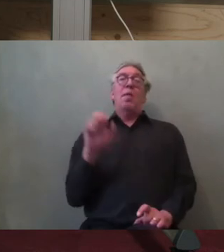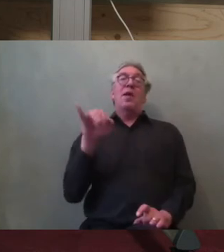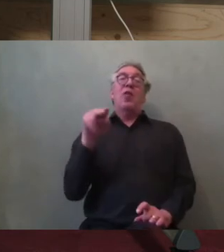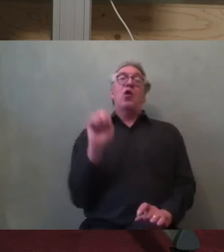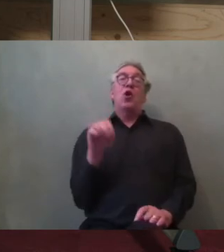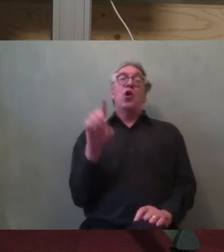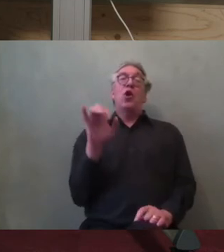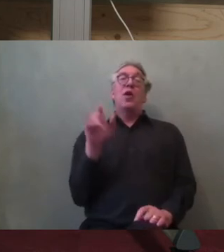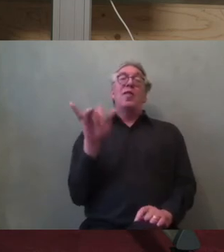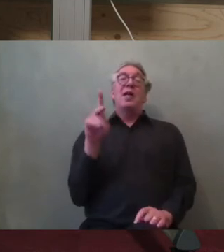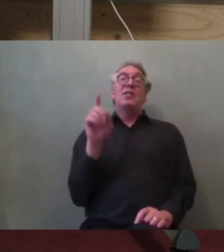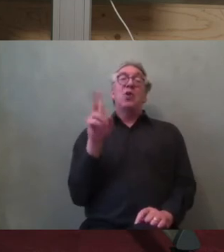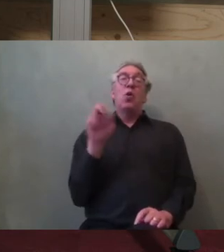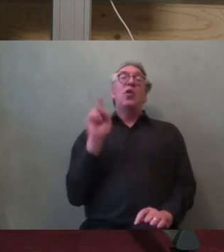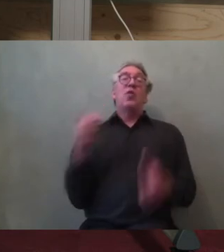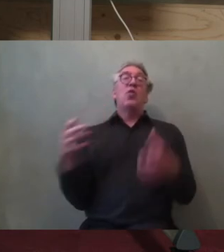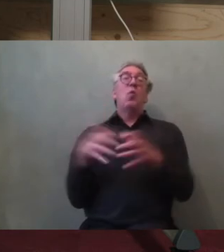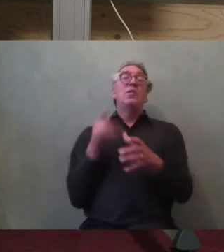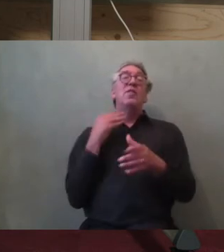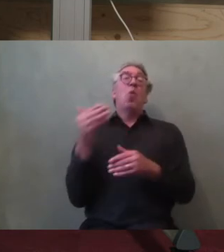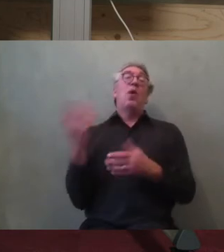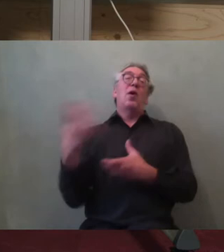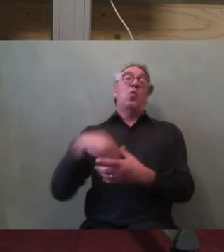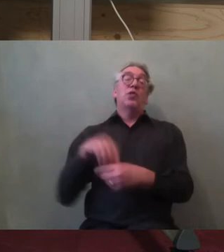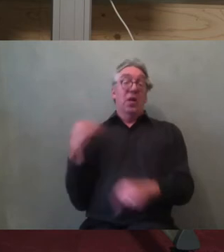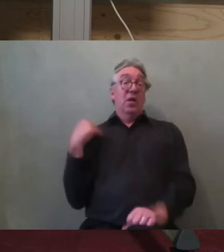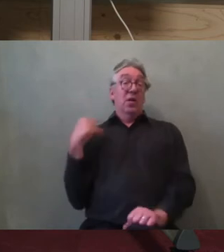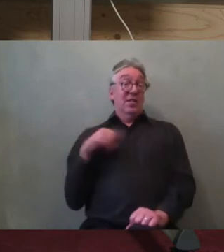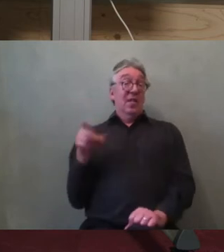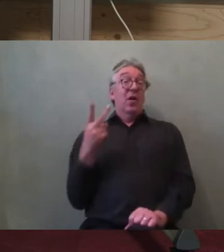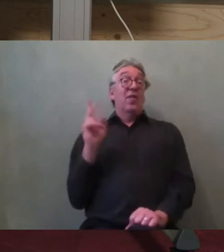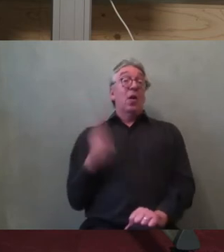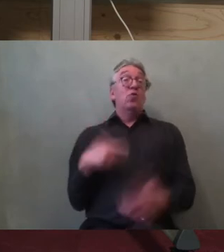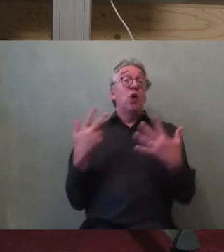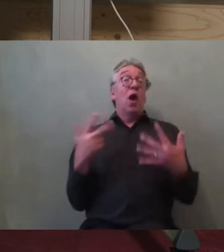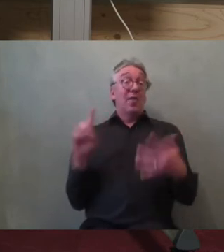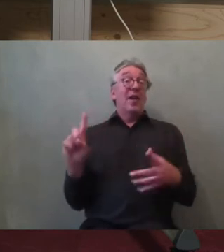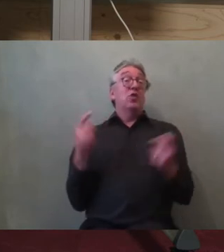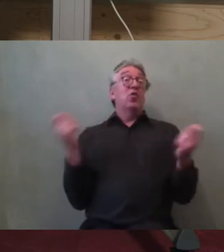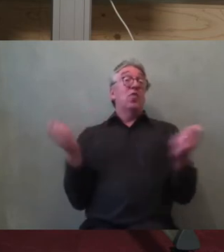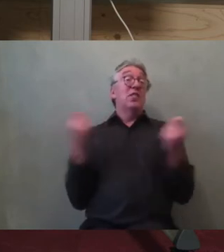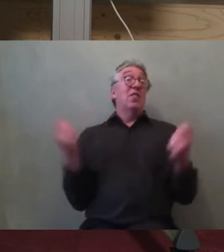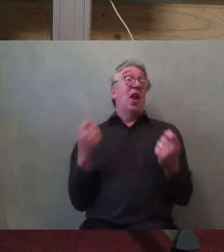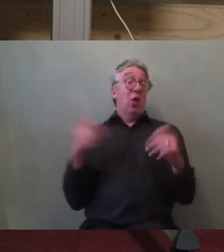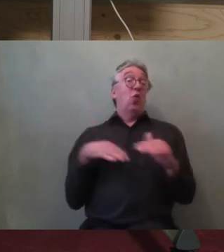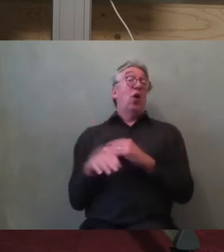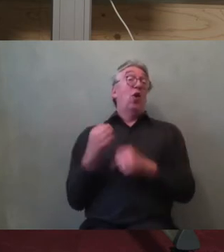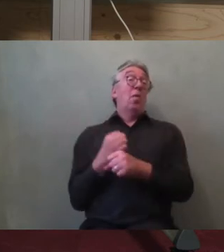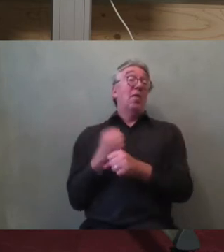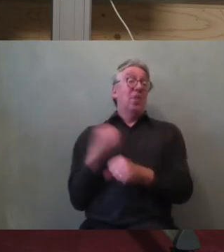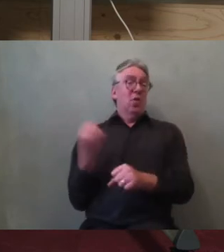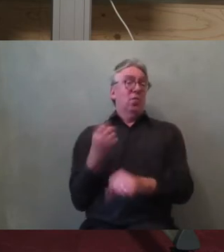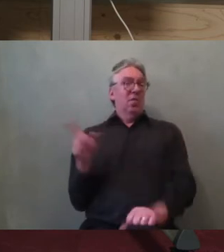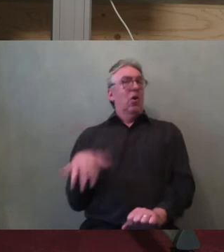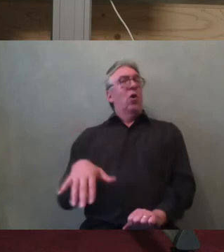Inclusie. In 2008 maakte zij haar eerste festival toegankelijk, omdat ze erachter kwam dat het festival wat